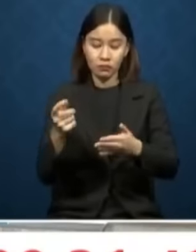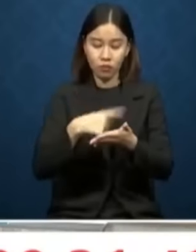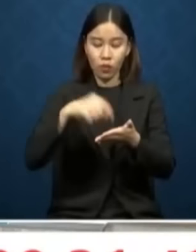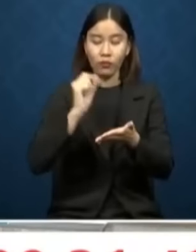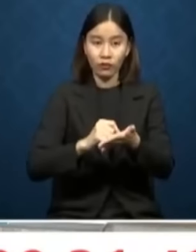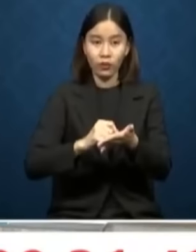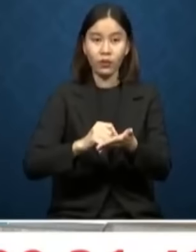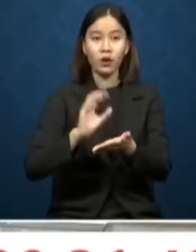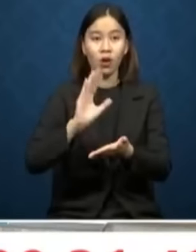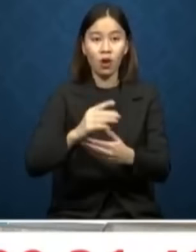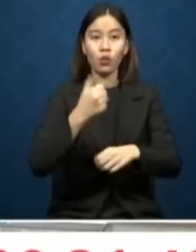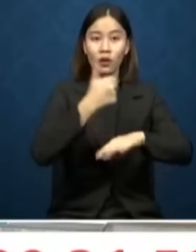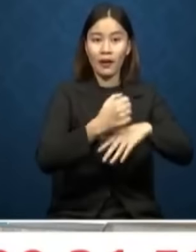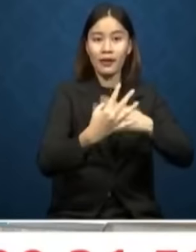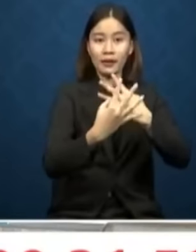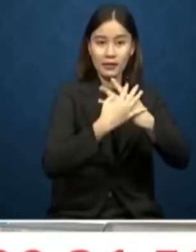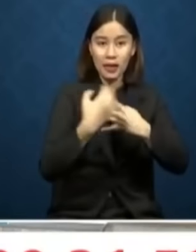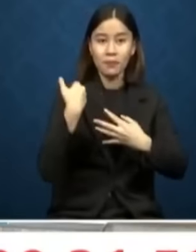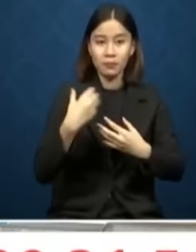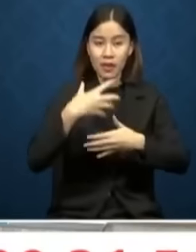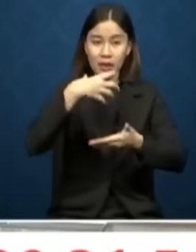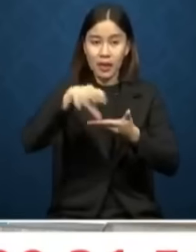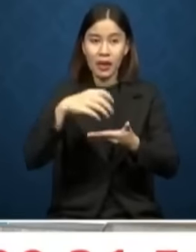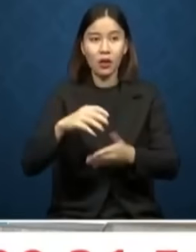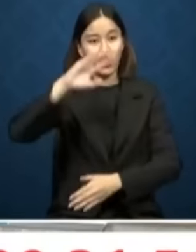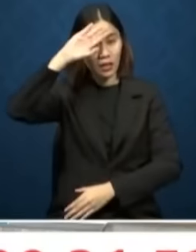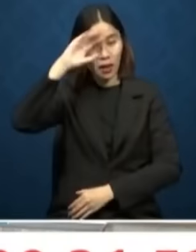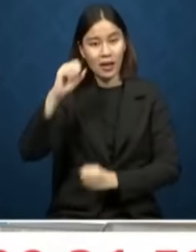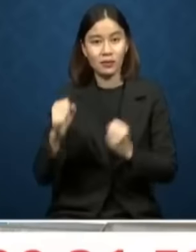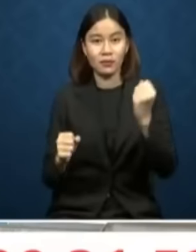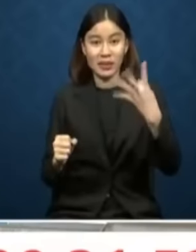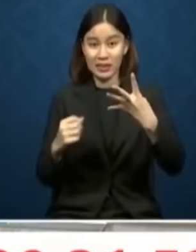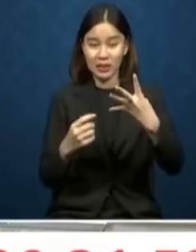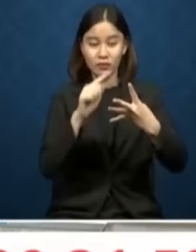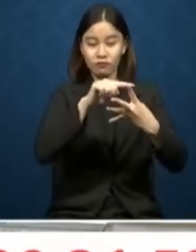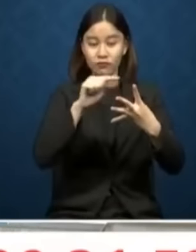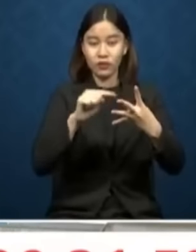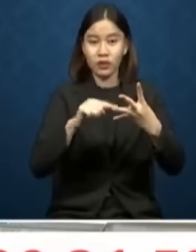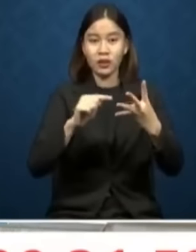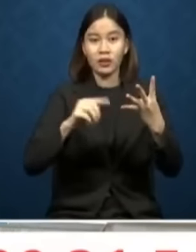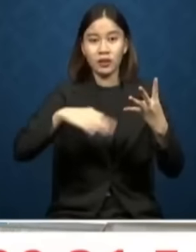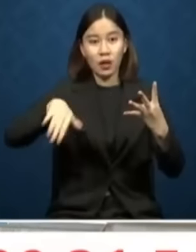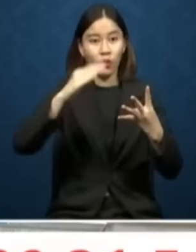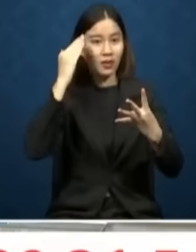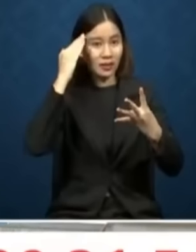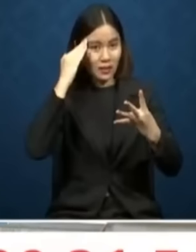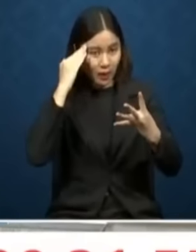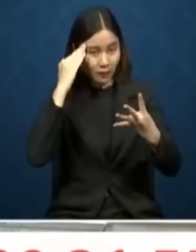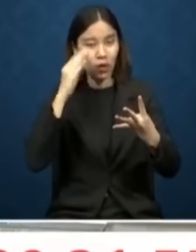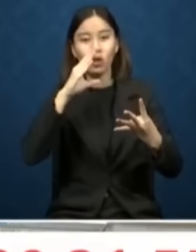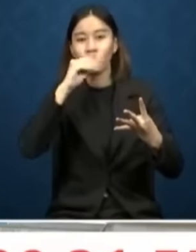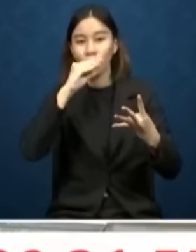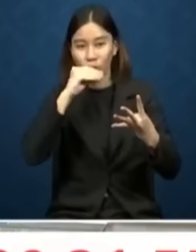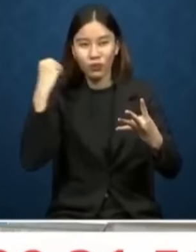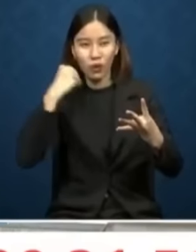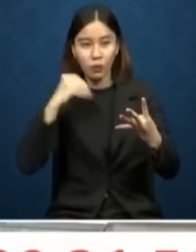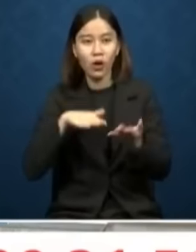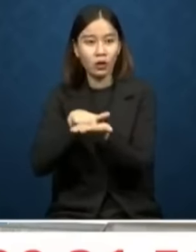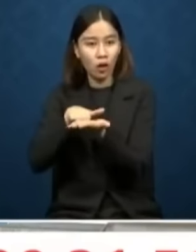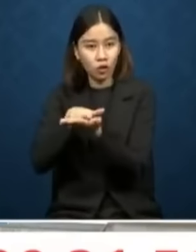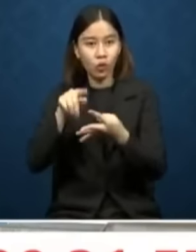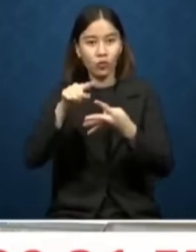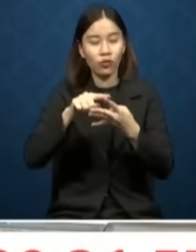ของผู้บัญชาการเรือนจำแล้วก็มีการรายงานเหตุนะครับป่วย4โรคนะครับอย่างที่ทราบกันนะครับขออภัยที่ต้องเอ่ยพลาดพิงไปนะครับก็โ